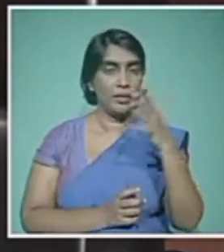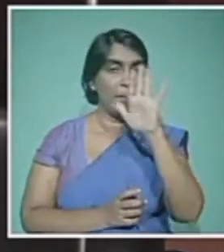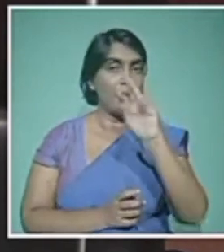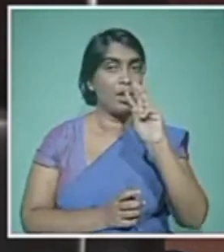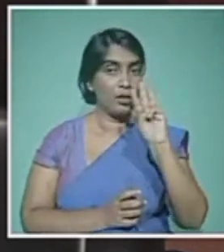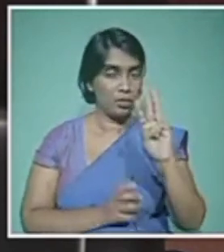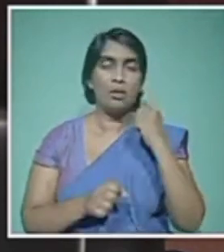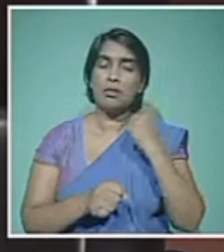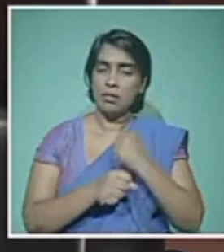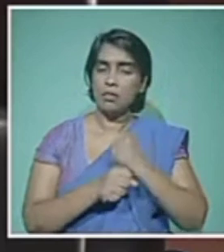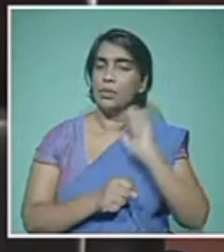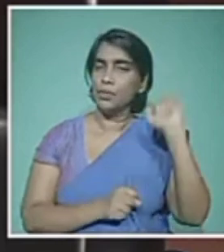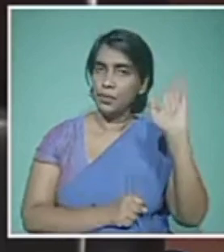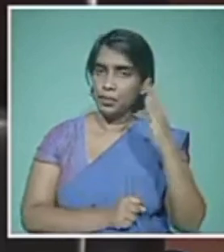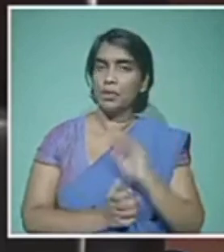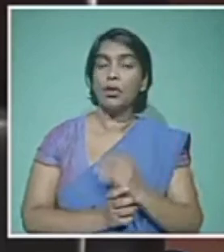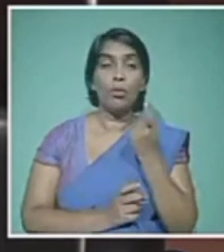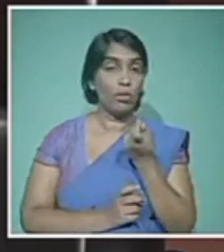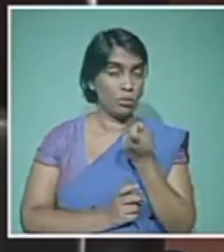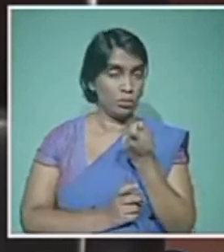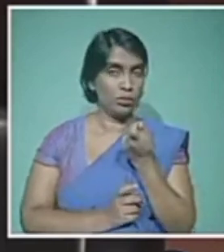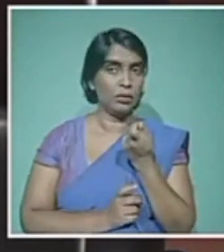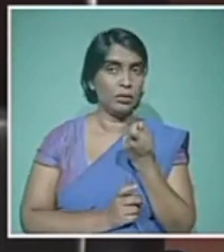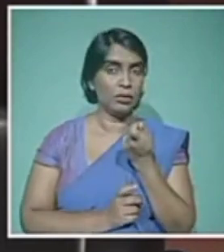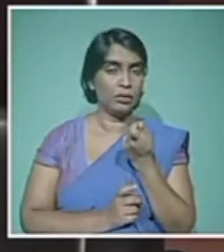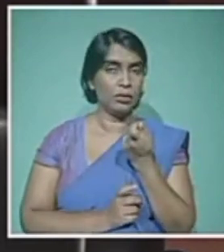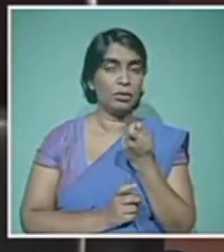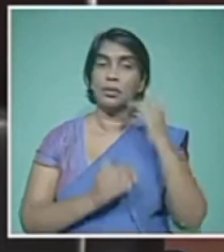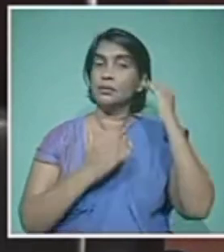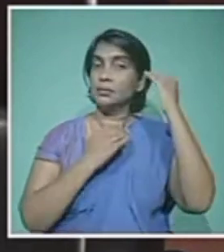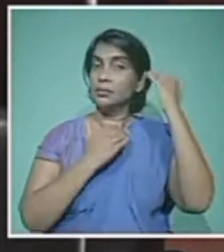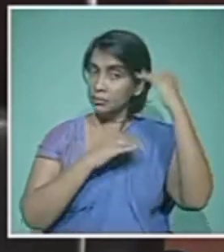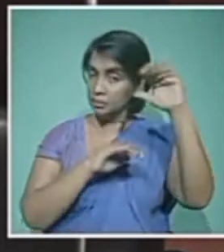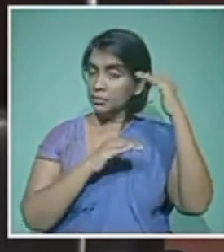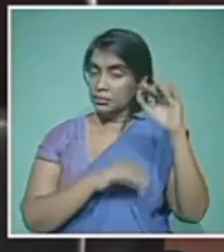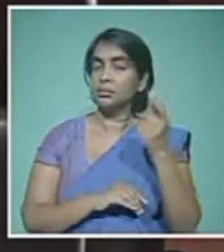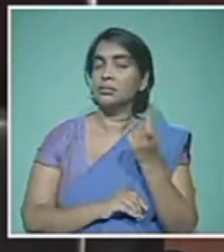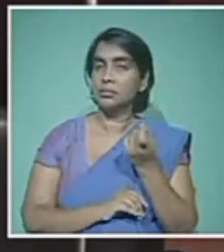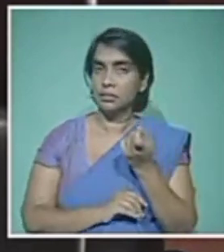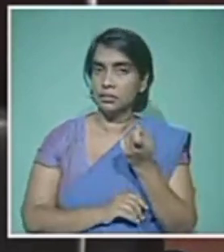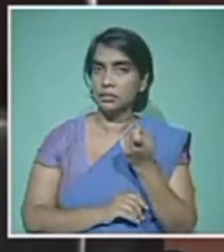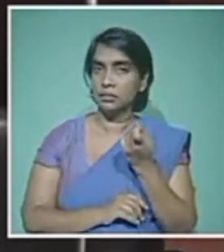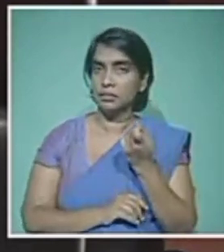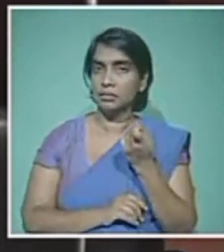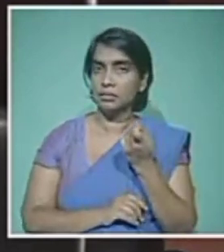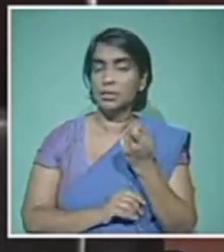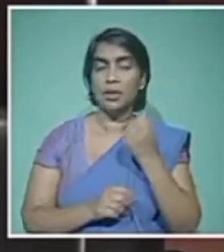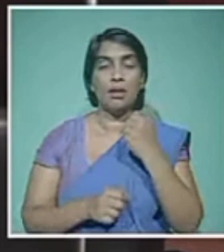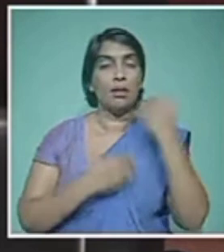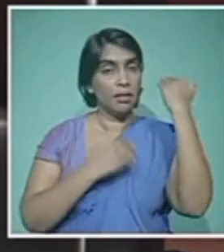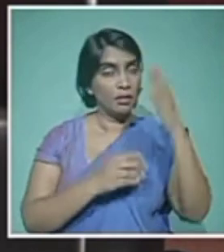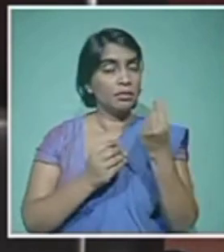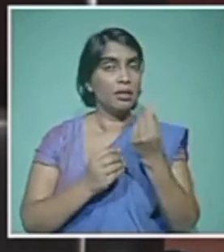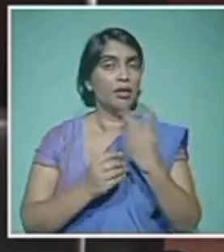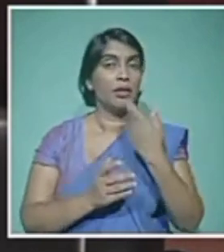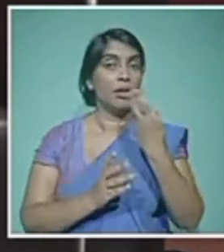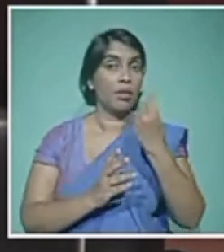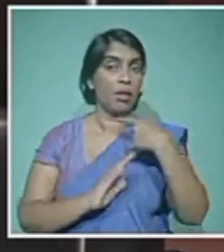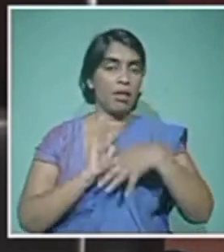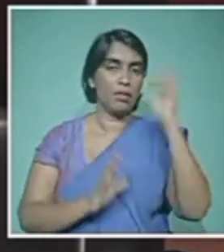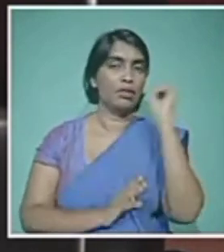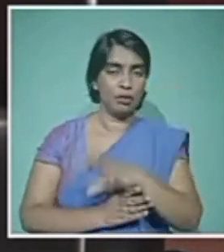1953 ඉඳලා හැම රජයක්ම මුදල් අපිට එන කරුවා මුදල් බාණ්ඩ අපිට එන කරුවා මේ මුදල් ටික ලංකාවට එන්න